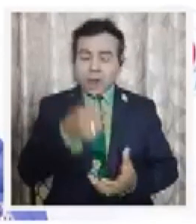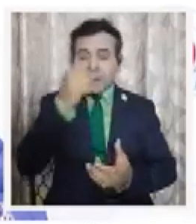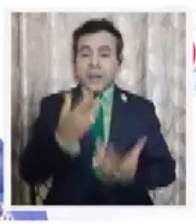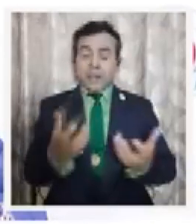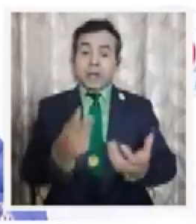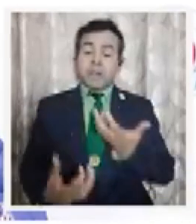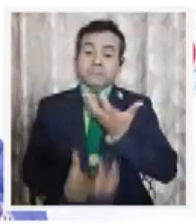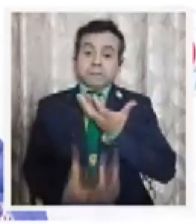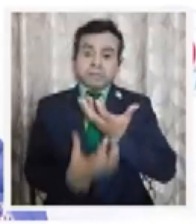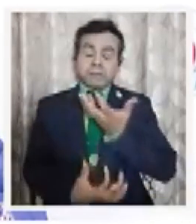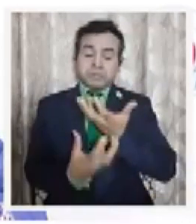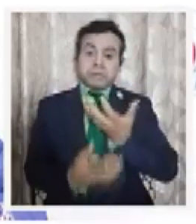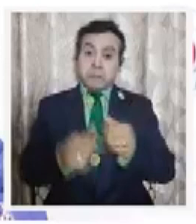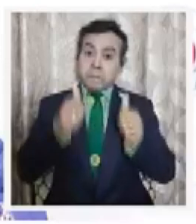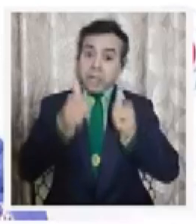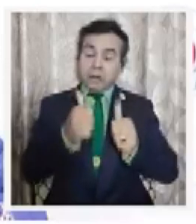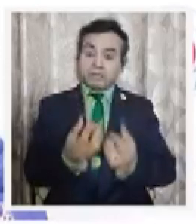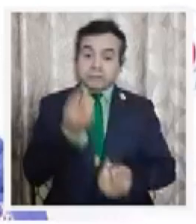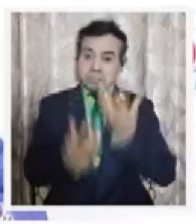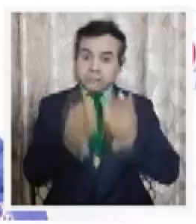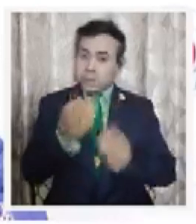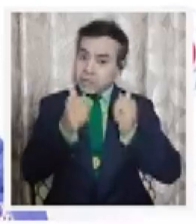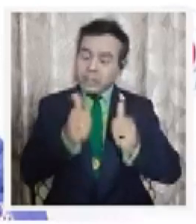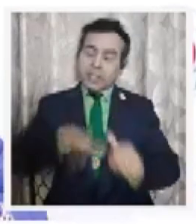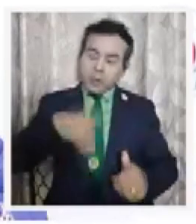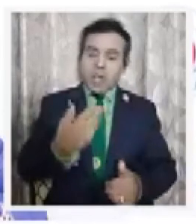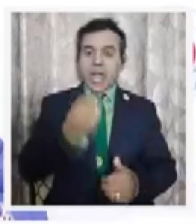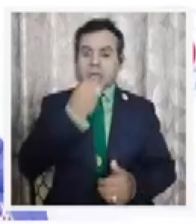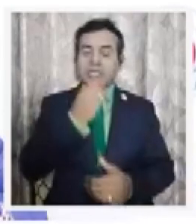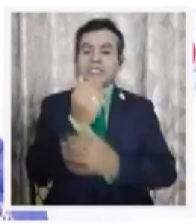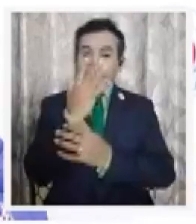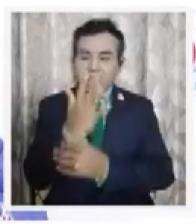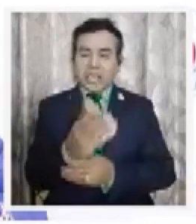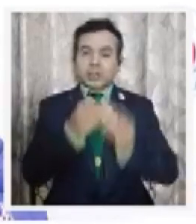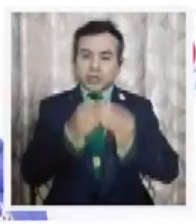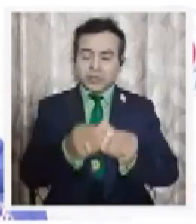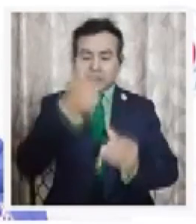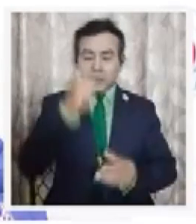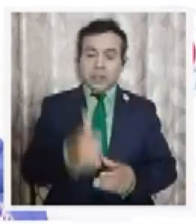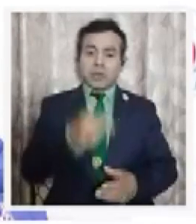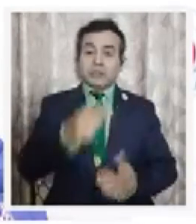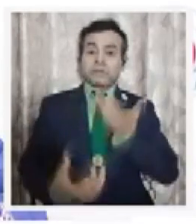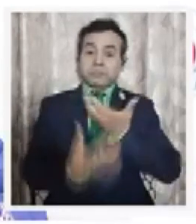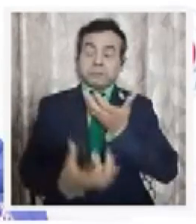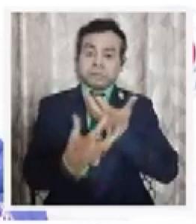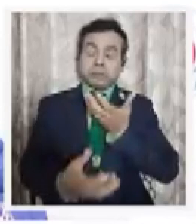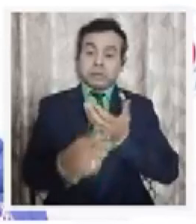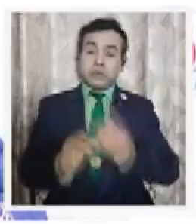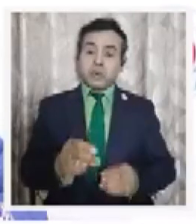খেতে হবে এবং কাঁচা দুধ খাওয়া যাবে না। খাবার পূর্বে ফলমূল এবং রান্নার পূর্বে শাকসবজি ভালো করে ধুয়ে নিতে